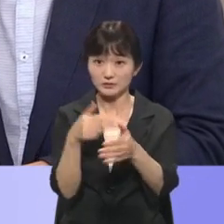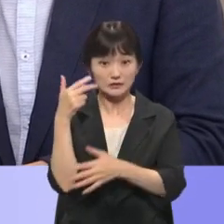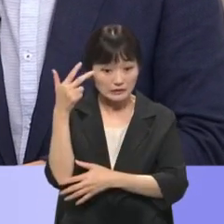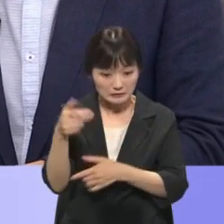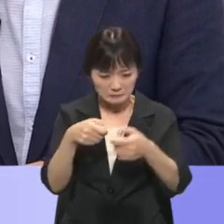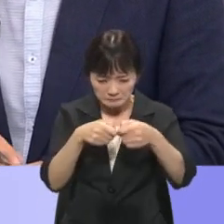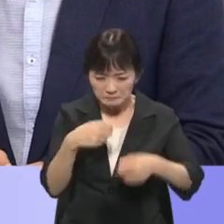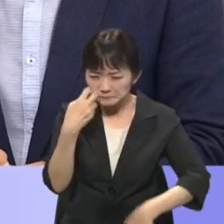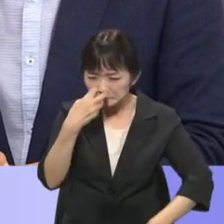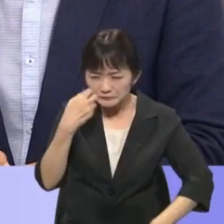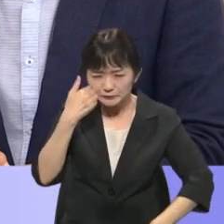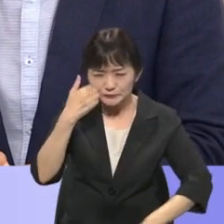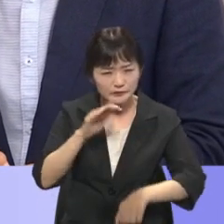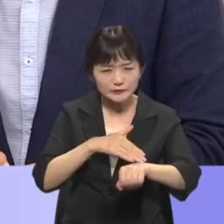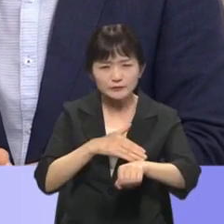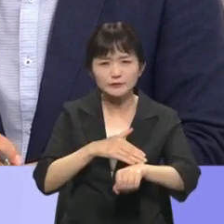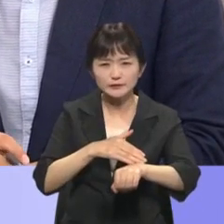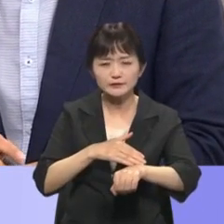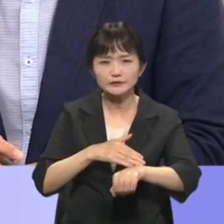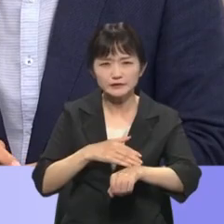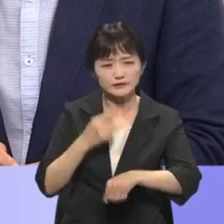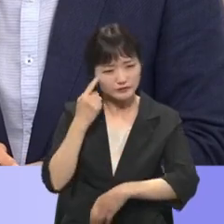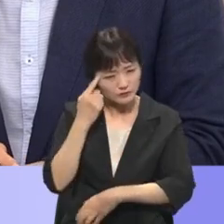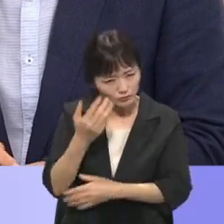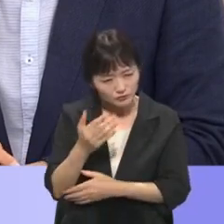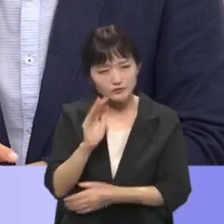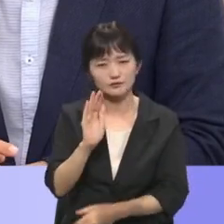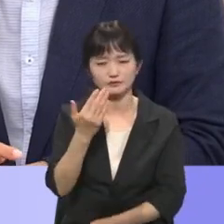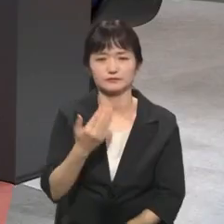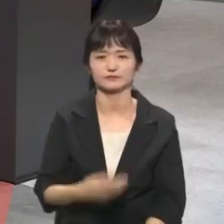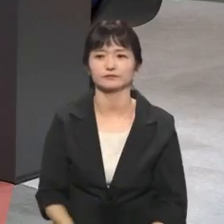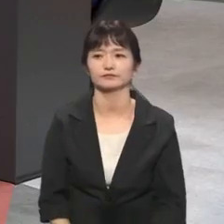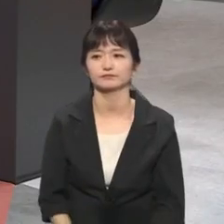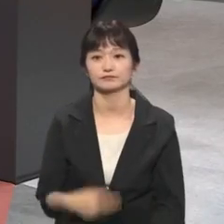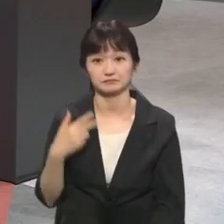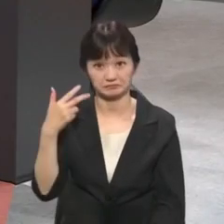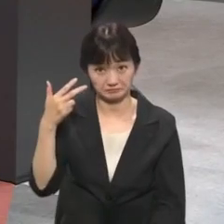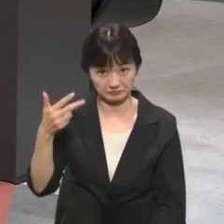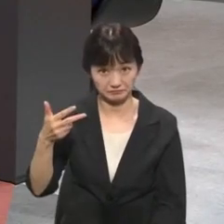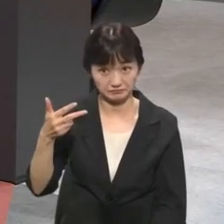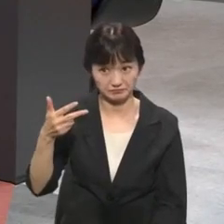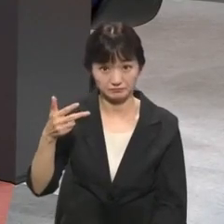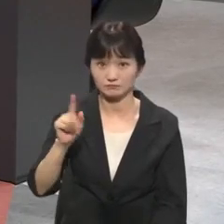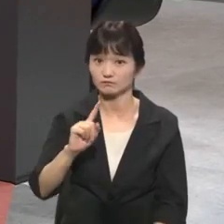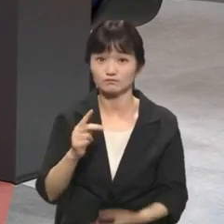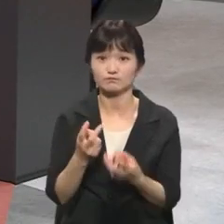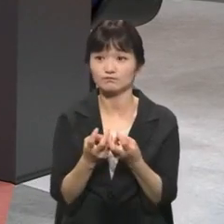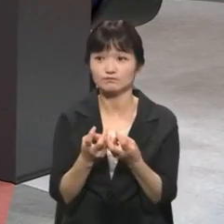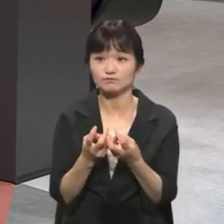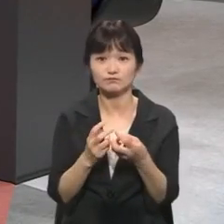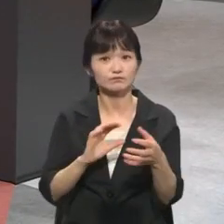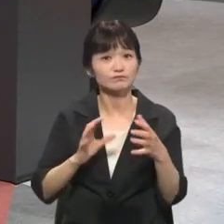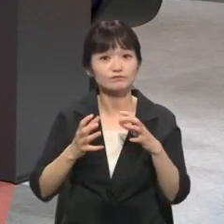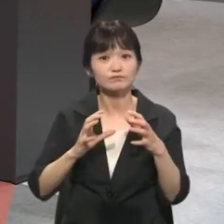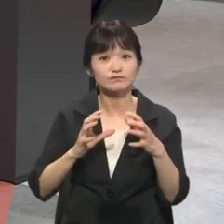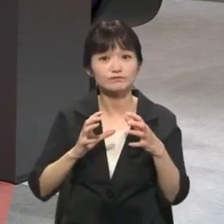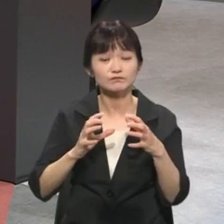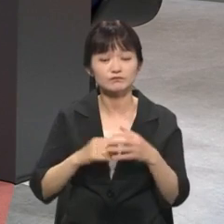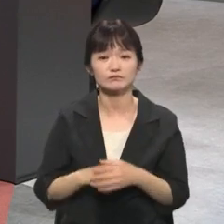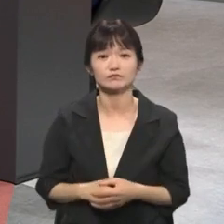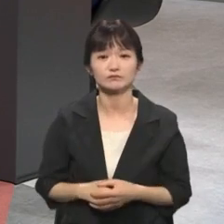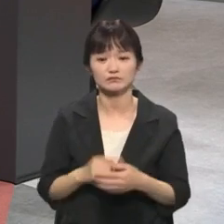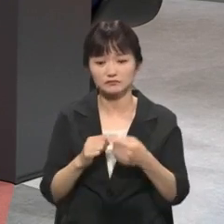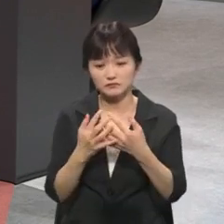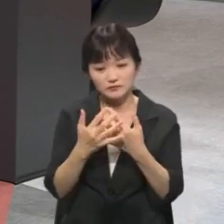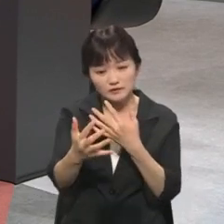밝혀서 책임을 물어야 된다 이렇게 생각합니다 알겠습니다 다음 주부터 좀 어떻게 논의가 진행되는지 또 감찰